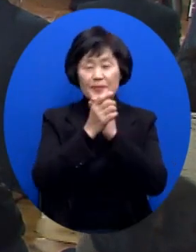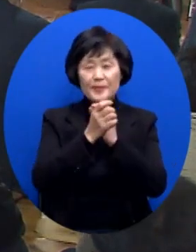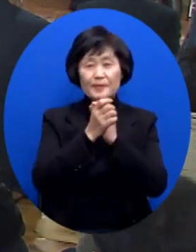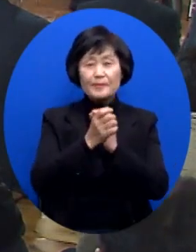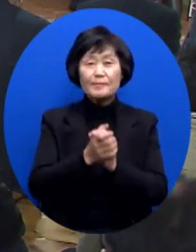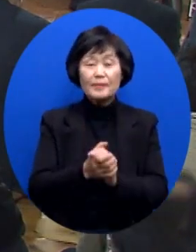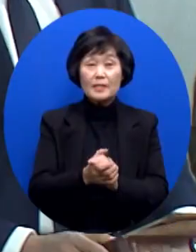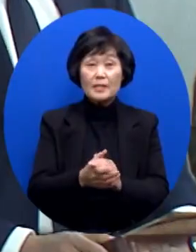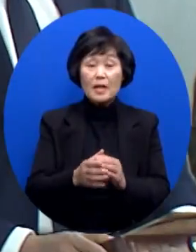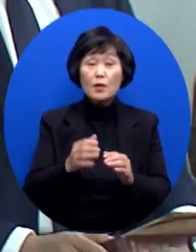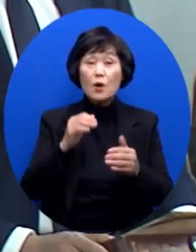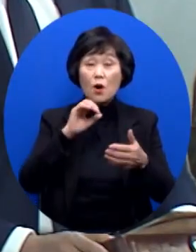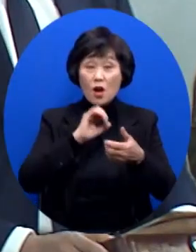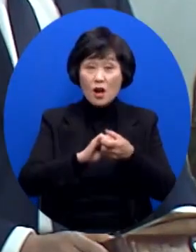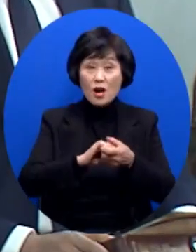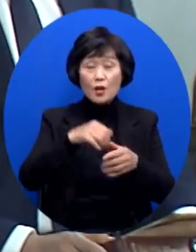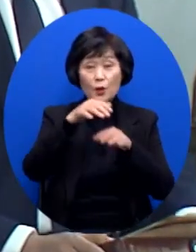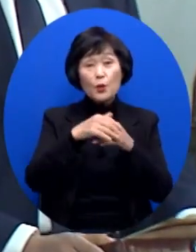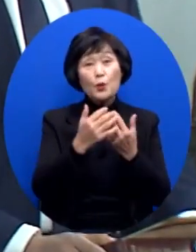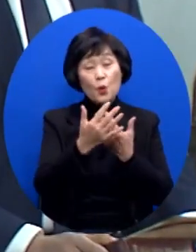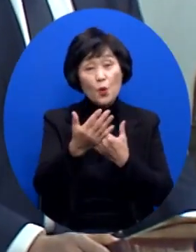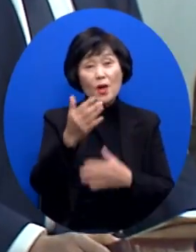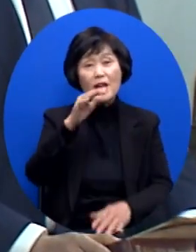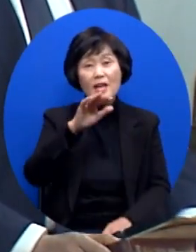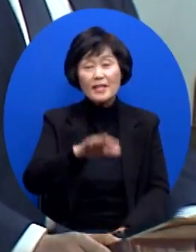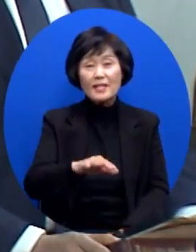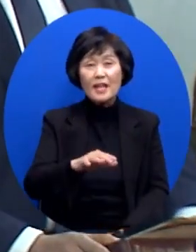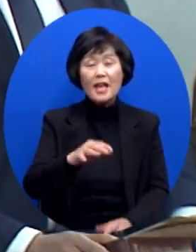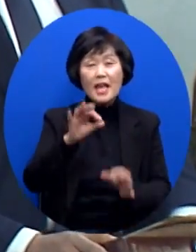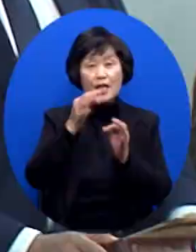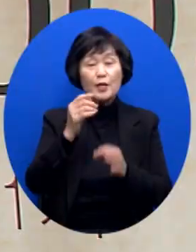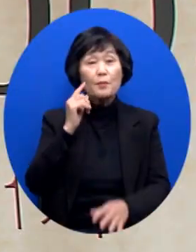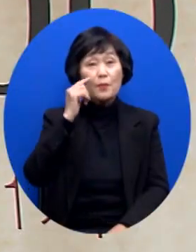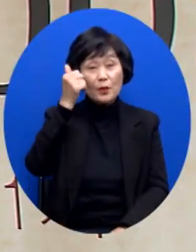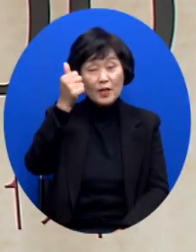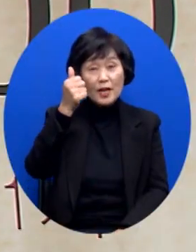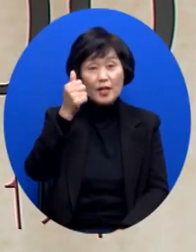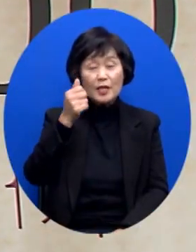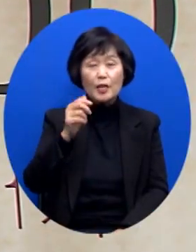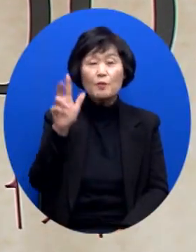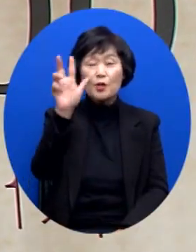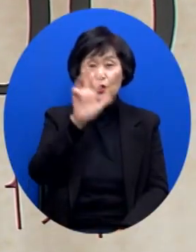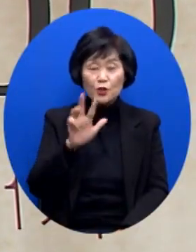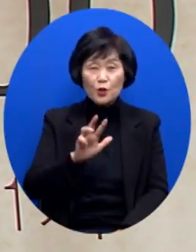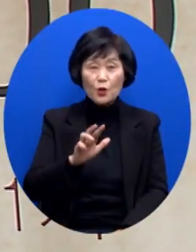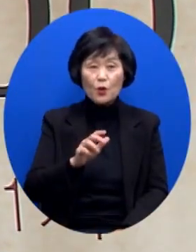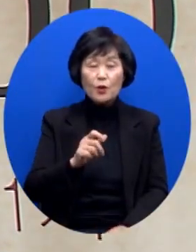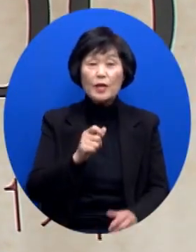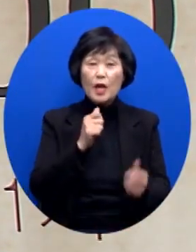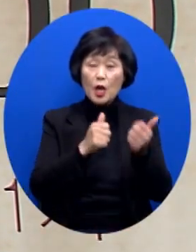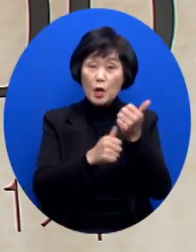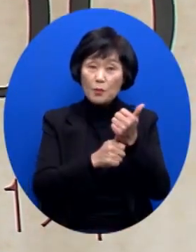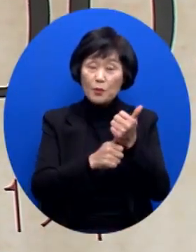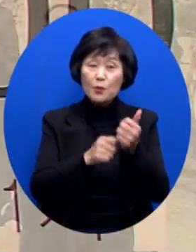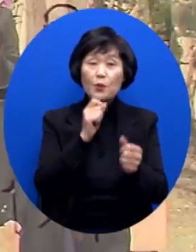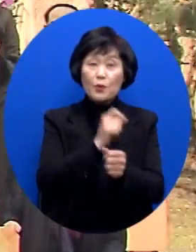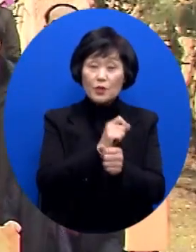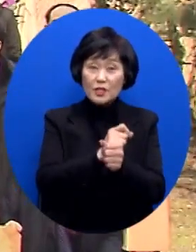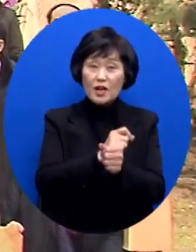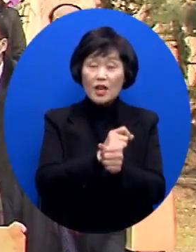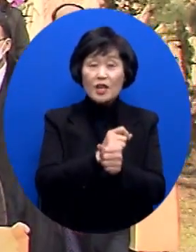봄 정기노회에서 새안양교회 김한웅 목사를 총회 부서기로 추천할 것을 만장일치로